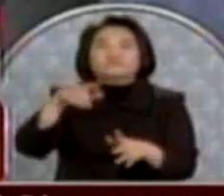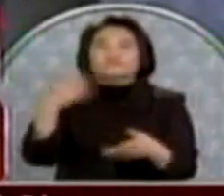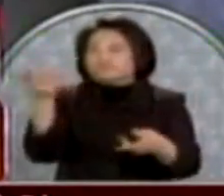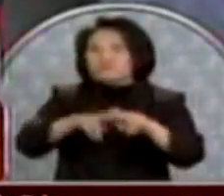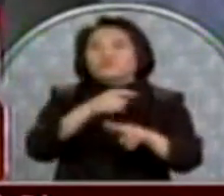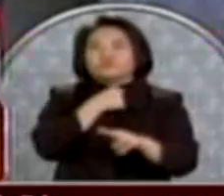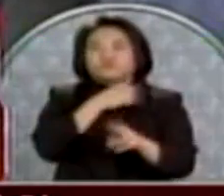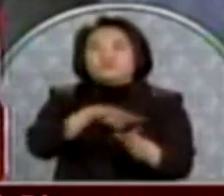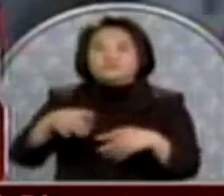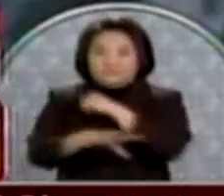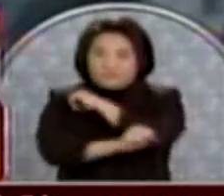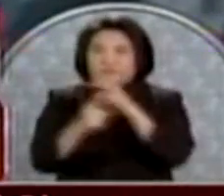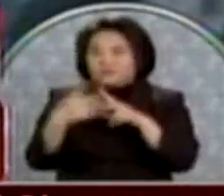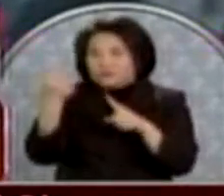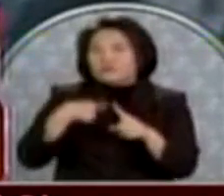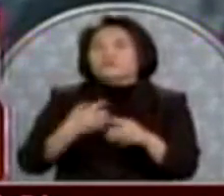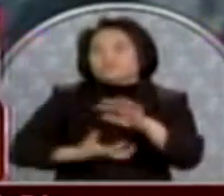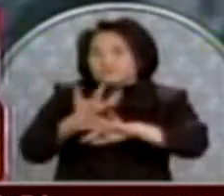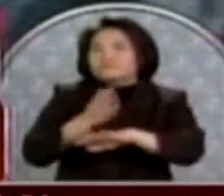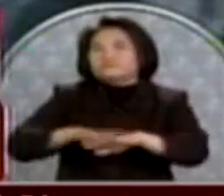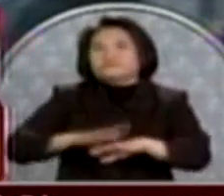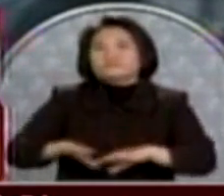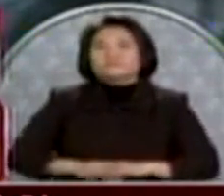个基本的人权，我们会尽力做。